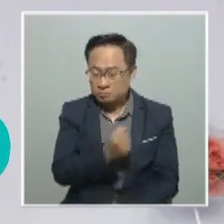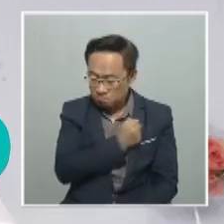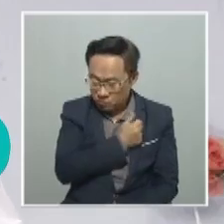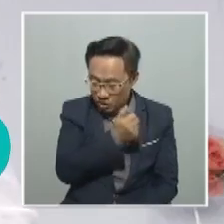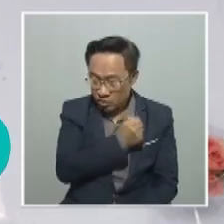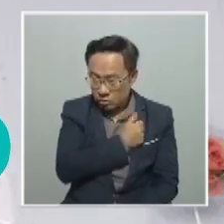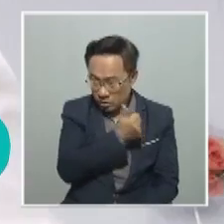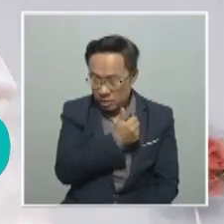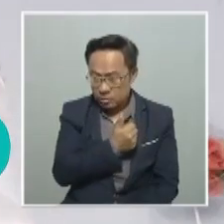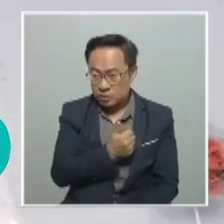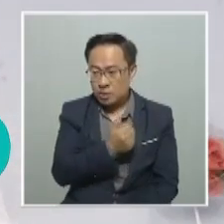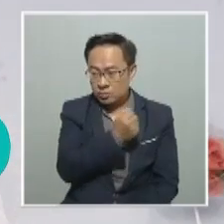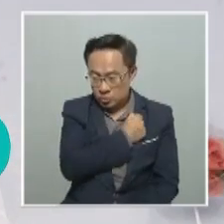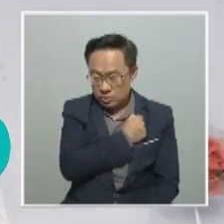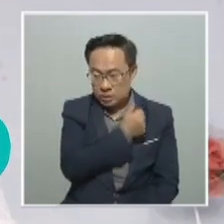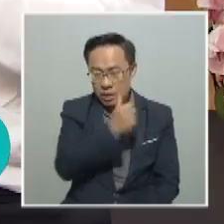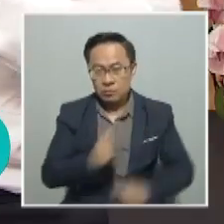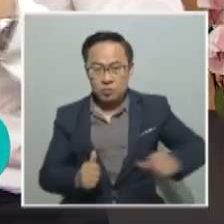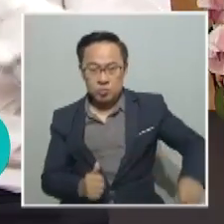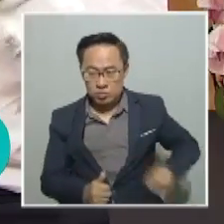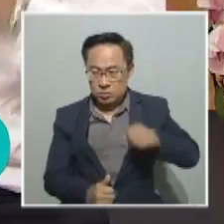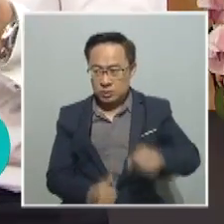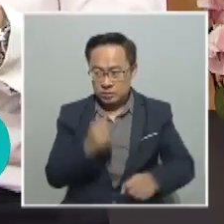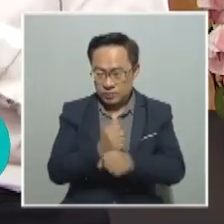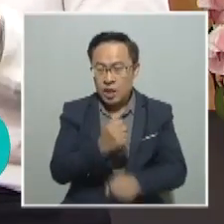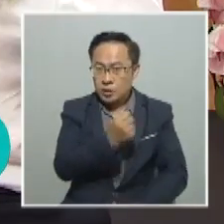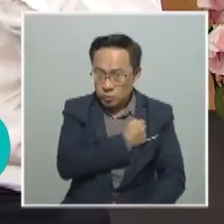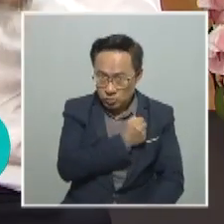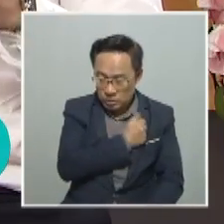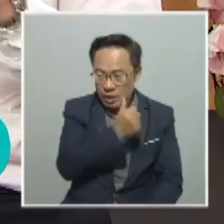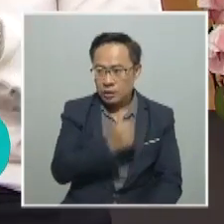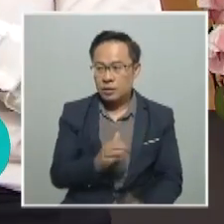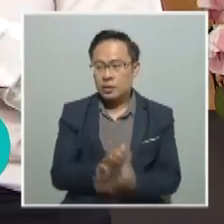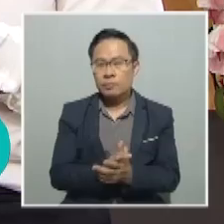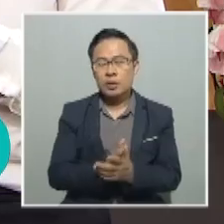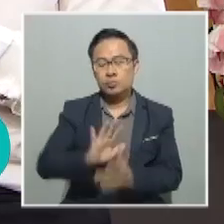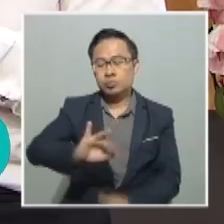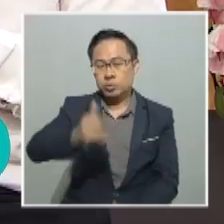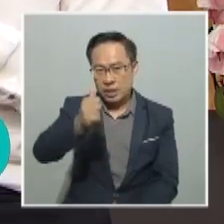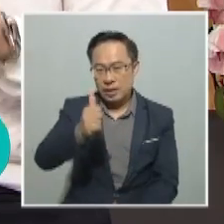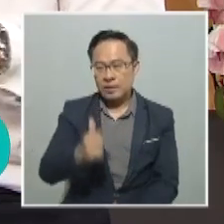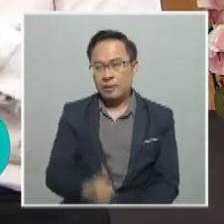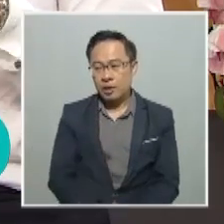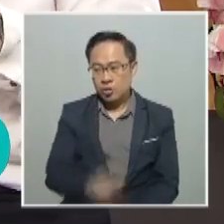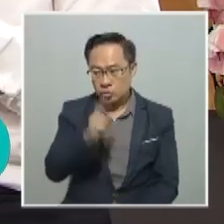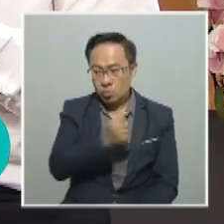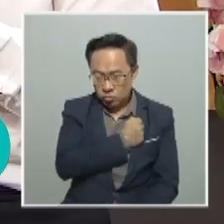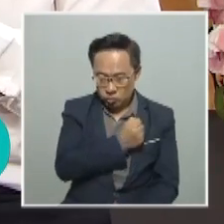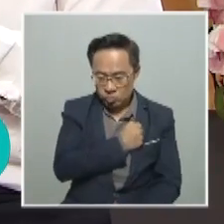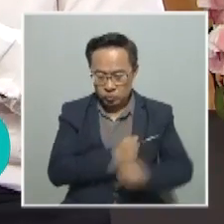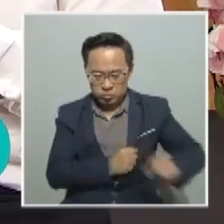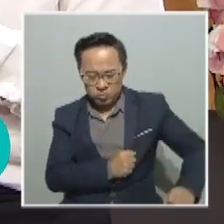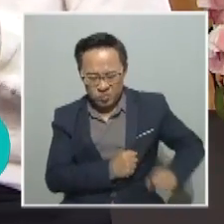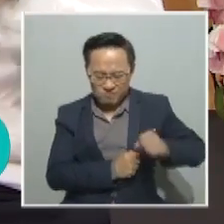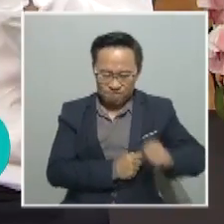ทนนะเขาสามารถที่จะหมุนได้เลยเนี่ยแล้วเขาทำต่อไปแล้วทนเจ็บเนี่ยอาการมันก็จะดีขึ้น แสดงว่าฝืน ฝืนคือต้องฝืนในช่วง